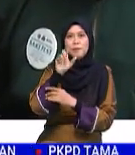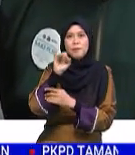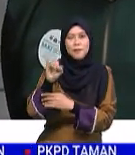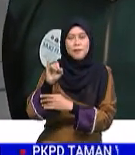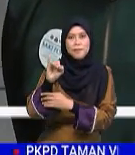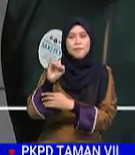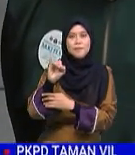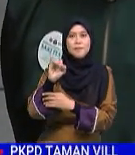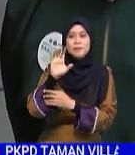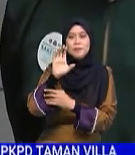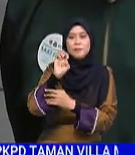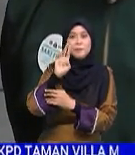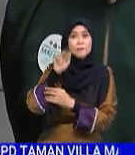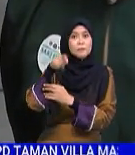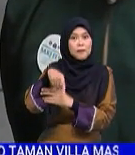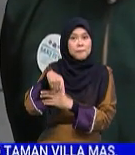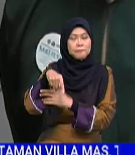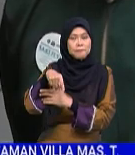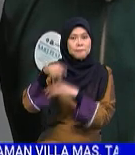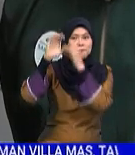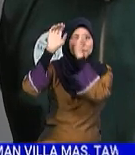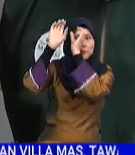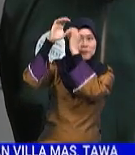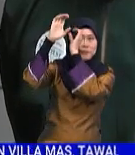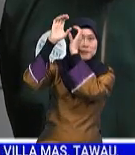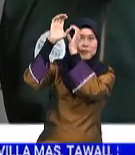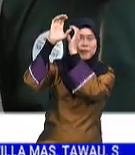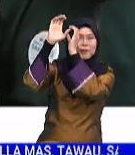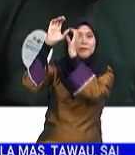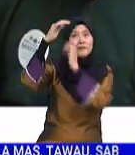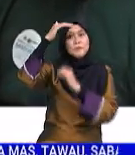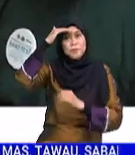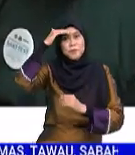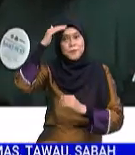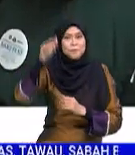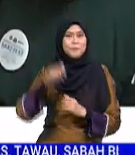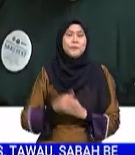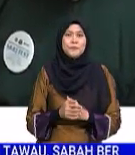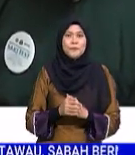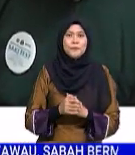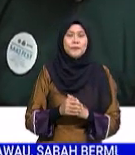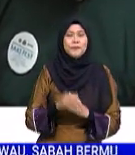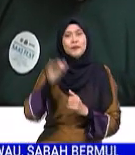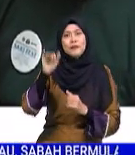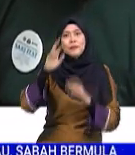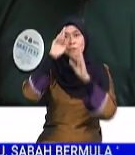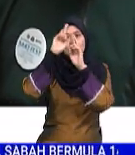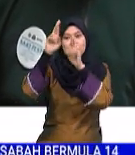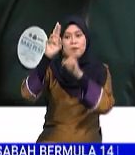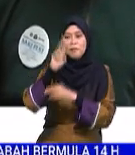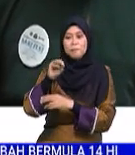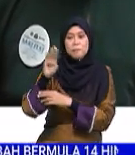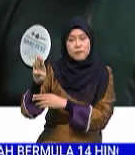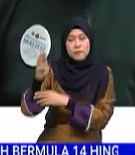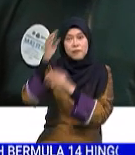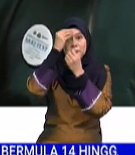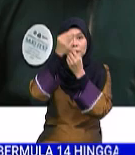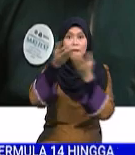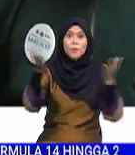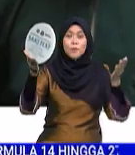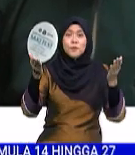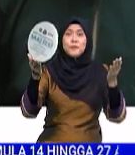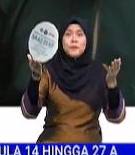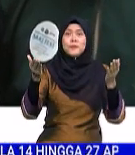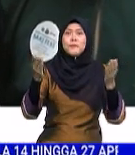pulsa ekonomi baju Hilal Joho jadi untuk minuman yang ma pomade.com muncul setelah memalukan bahwa